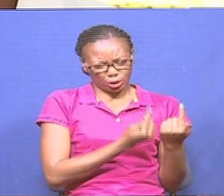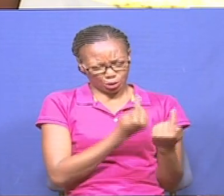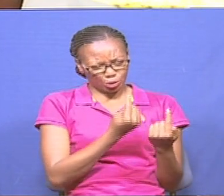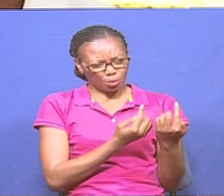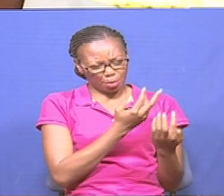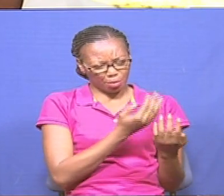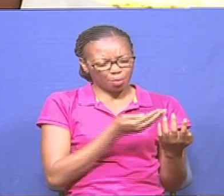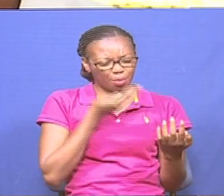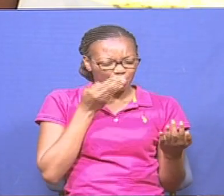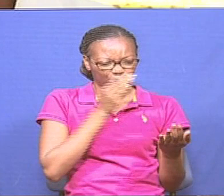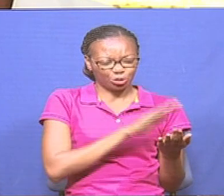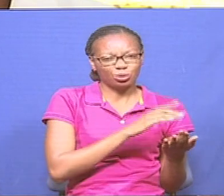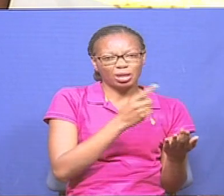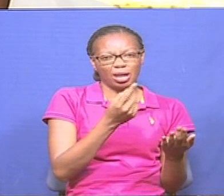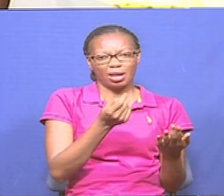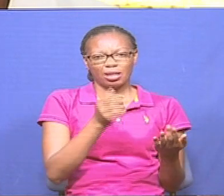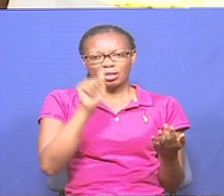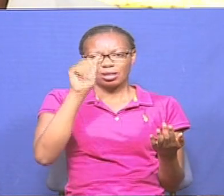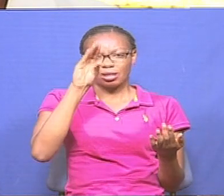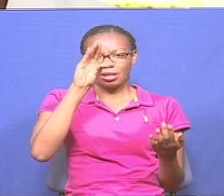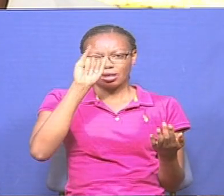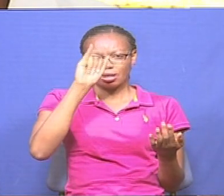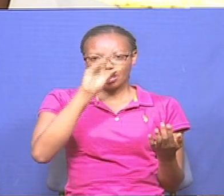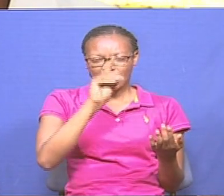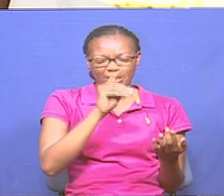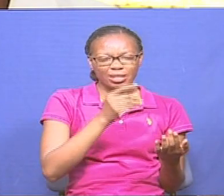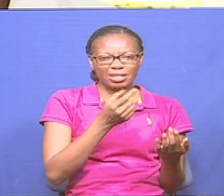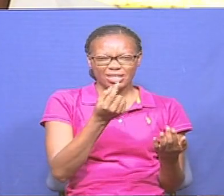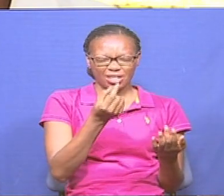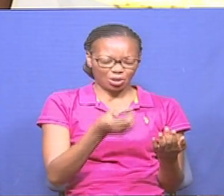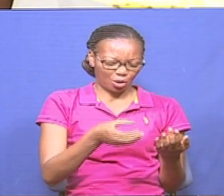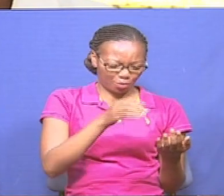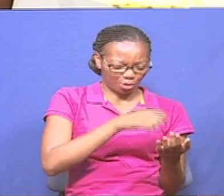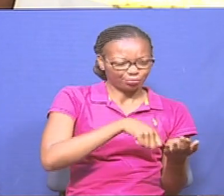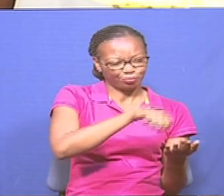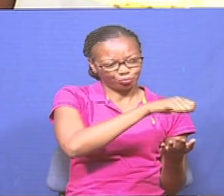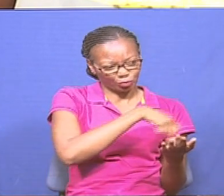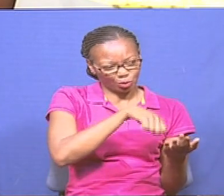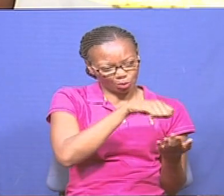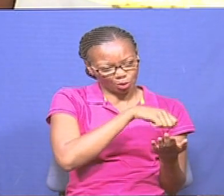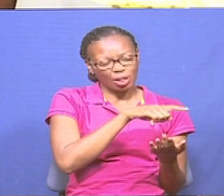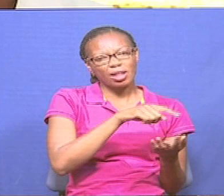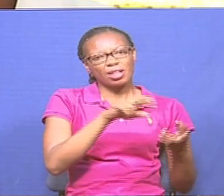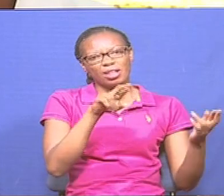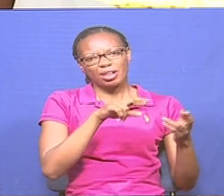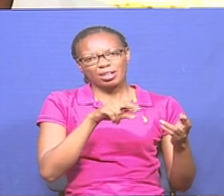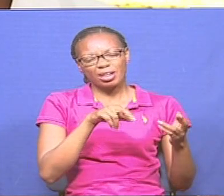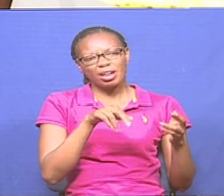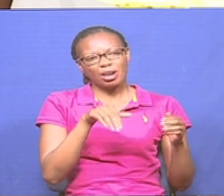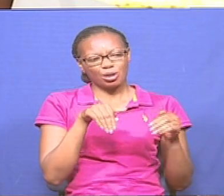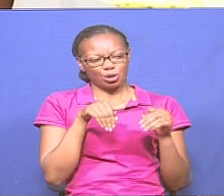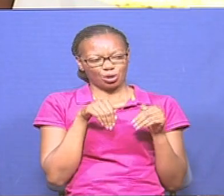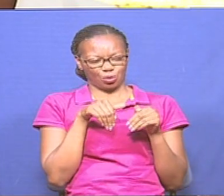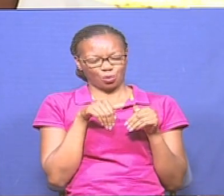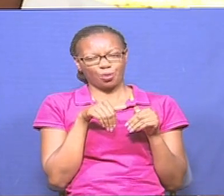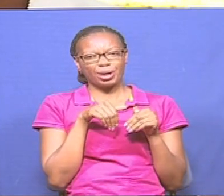Tukishaweka kwa jiko, kuna ile kiasi tutaweka ya sukari na pia tutaweka citric acid, tutakoroga. Ikishaiva tutaweka for